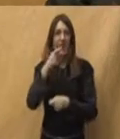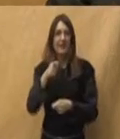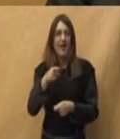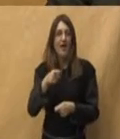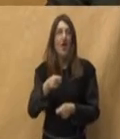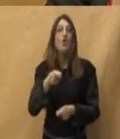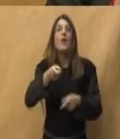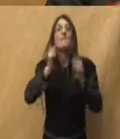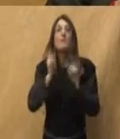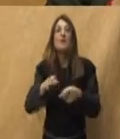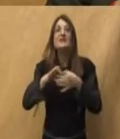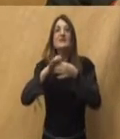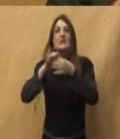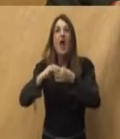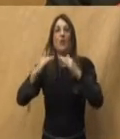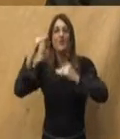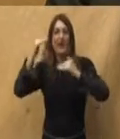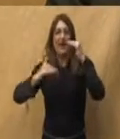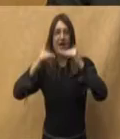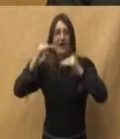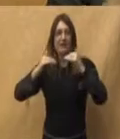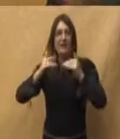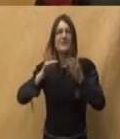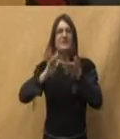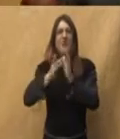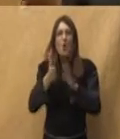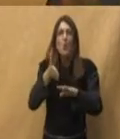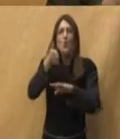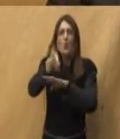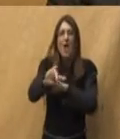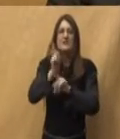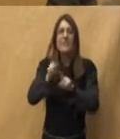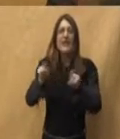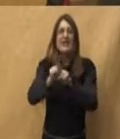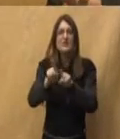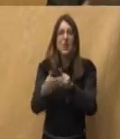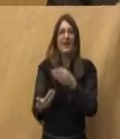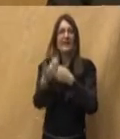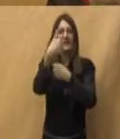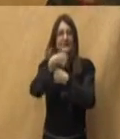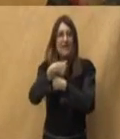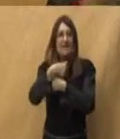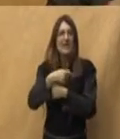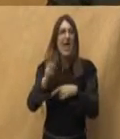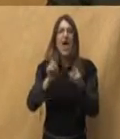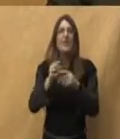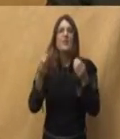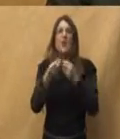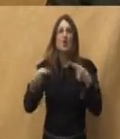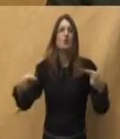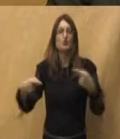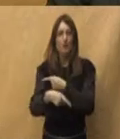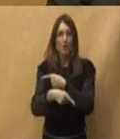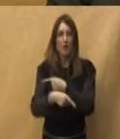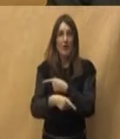mora biti u stalnoj dinamičkoj ravnoteži. Svi ulazi moraju se poklapati sa izlazima, ne smije biti nikakvih iskakanja iz